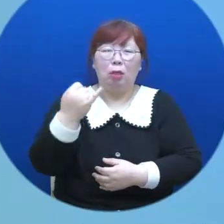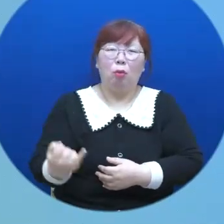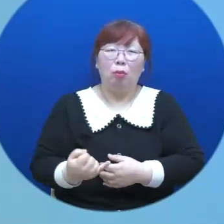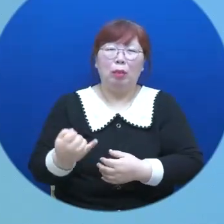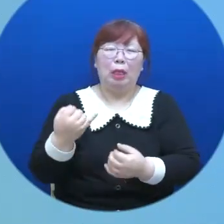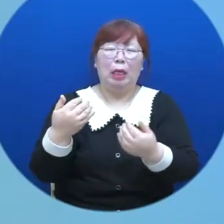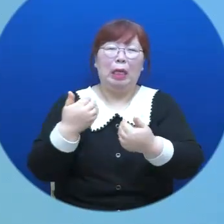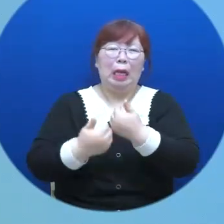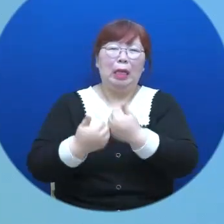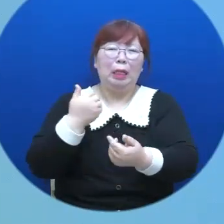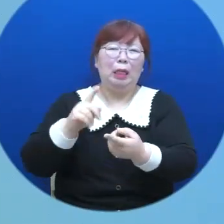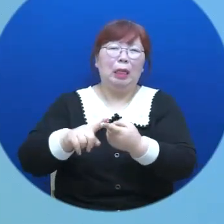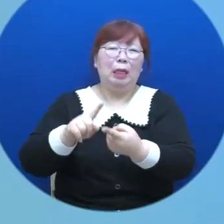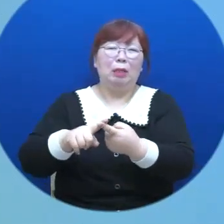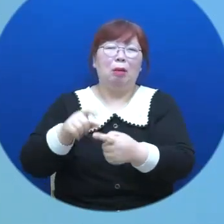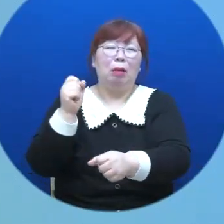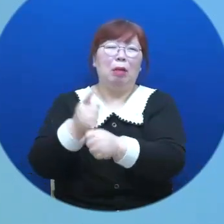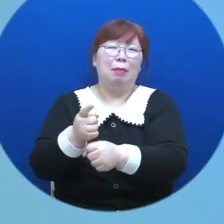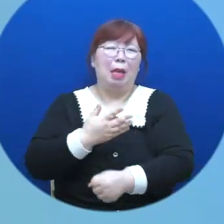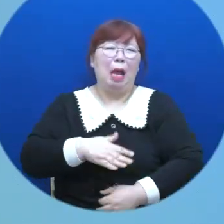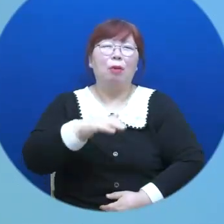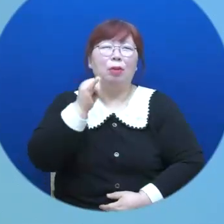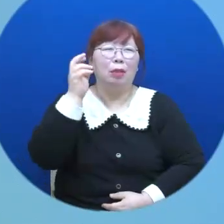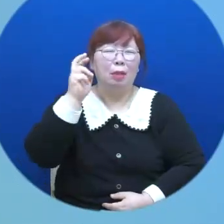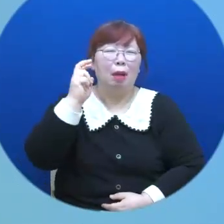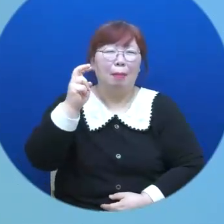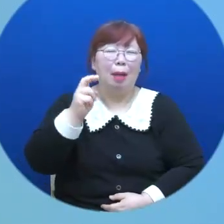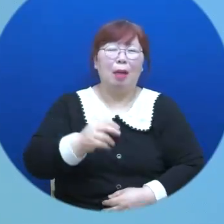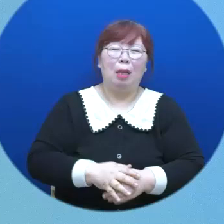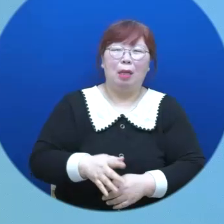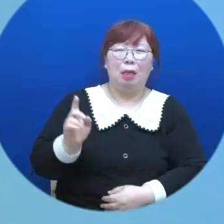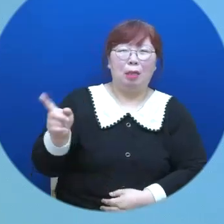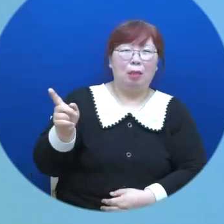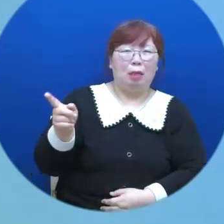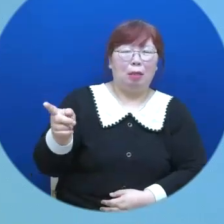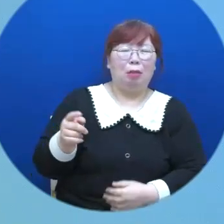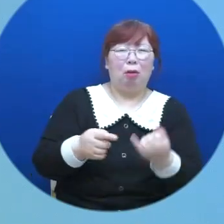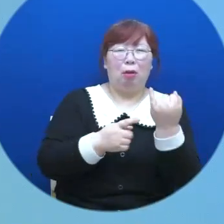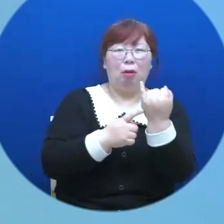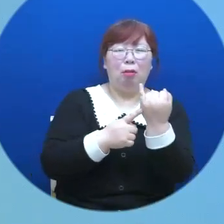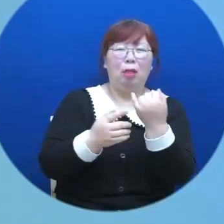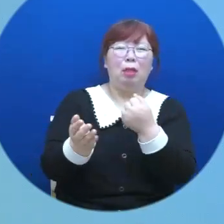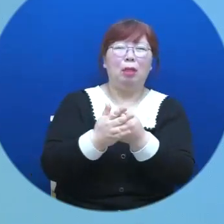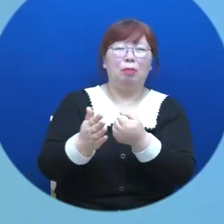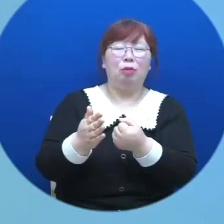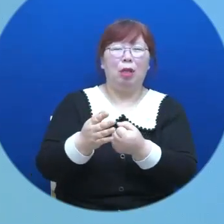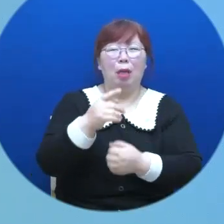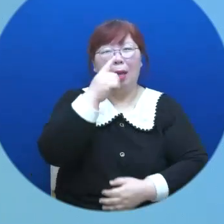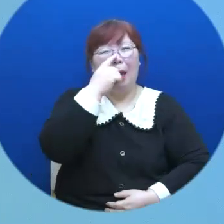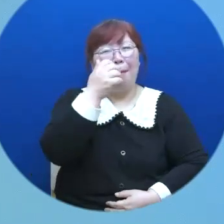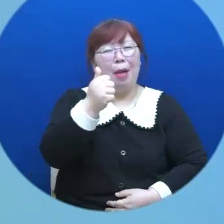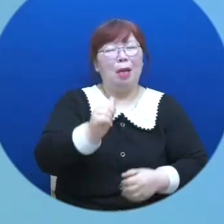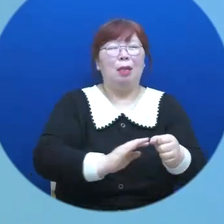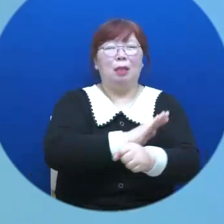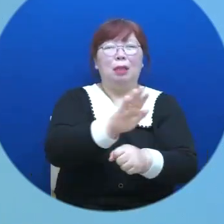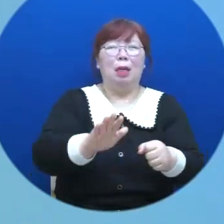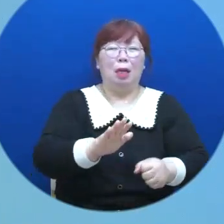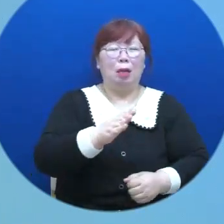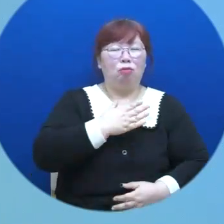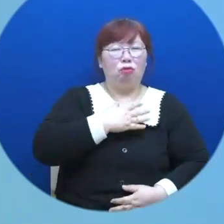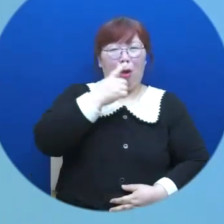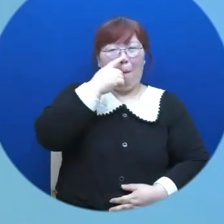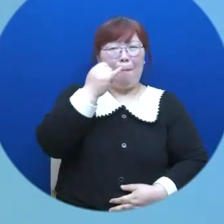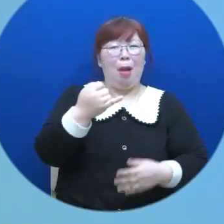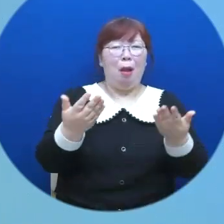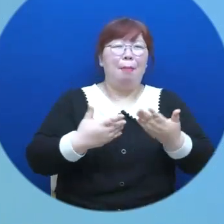알죠. 우리 엄마 저 여자 때문에 아빠의 사랑을 받지 못해. 근데